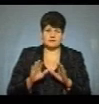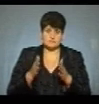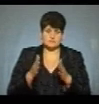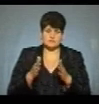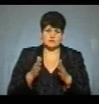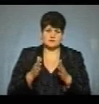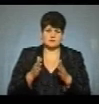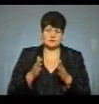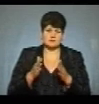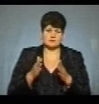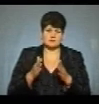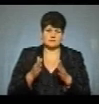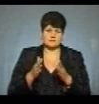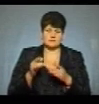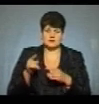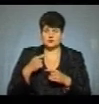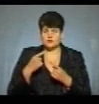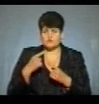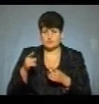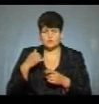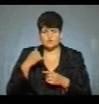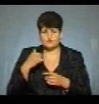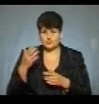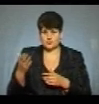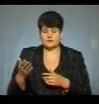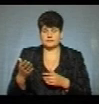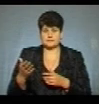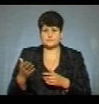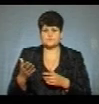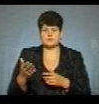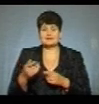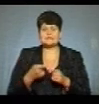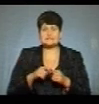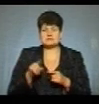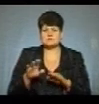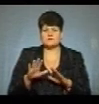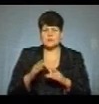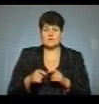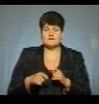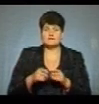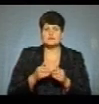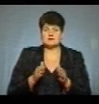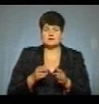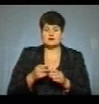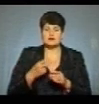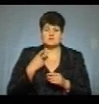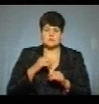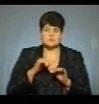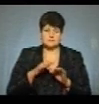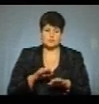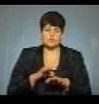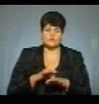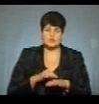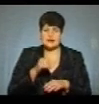це то, що говорив дозвонювач. За такими випадками порушено кримінальні провадження, значить